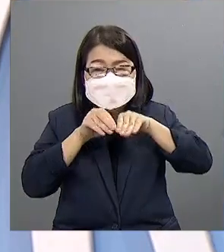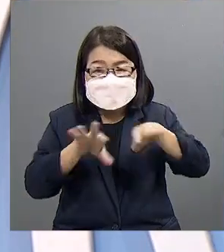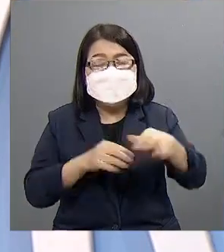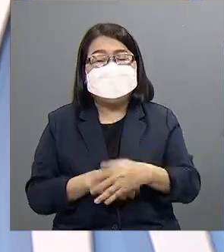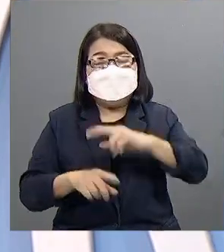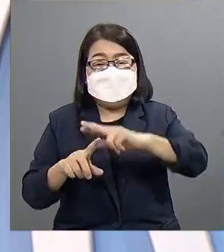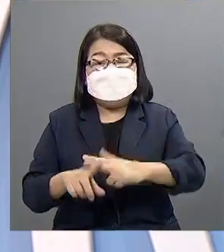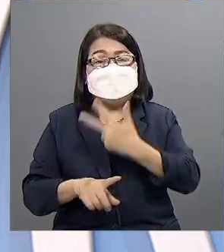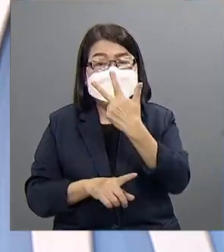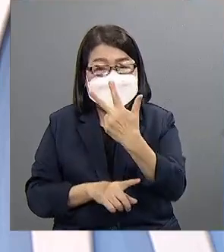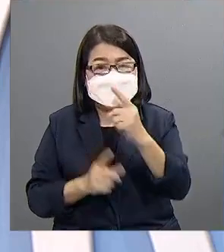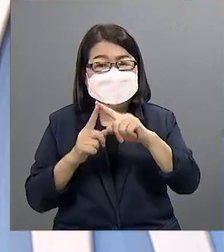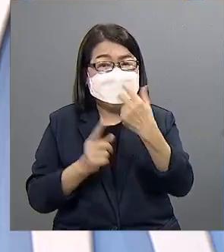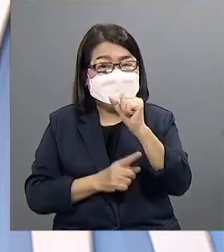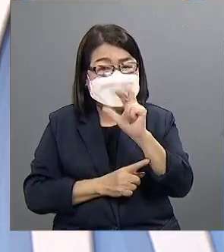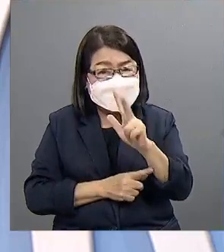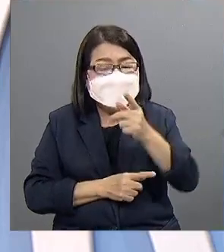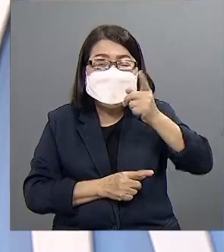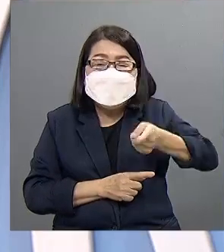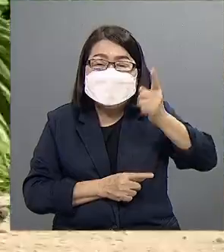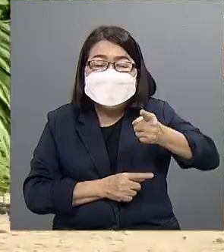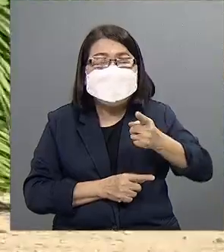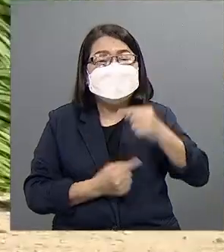ทุกปีเป็นวันช้างไทยนั่นเองค่ะ